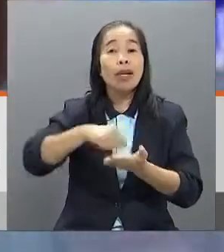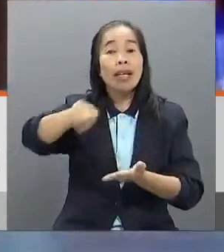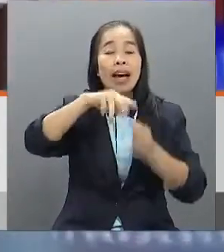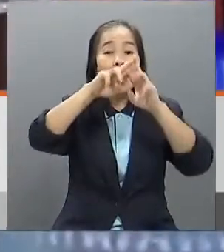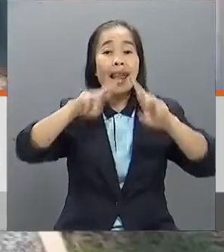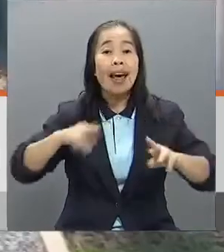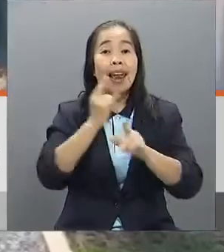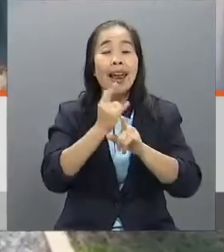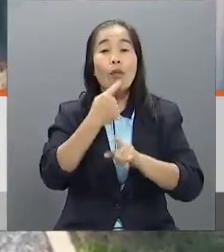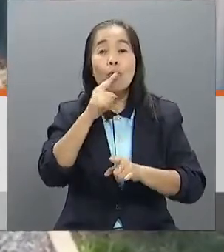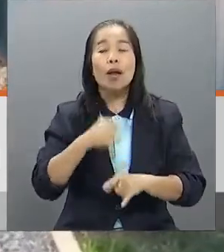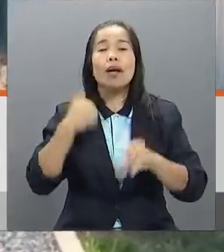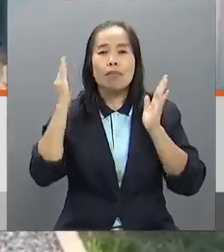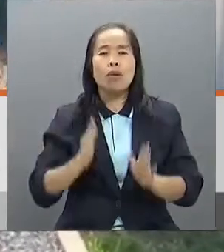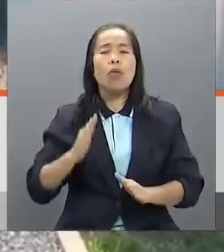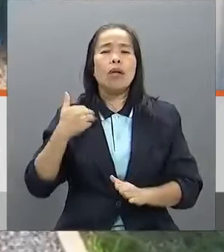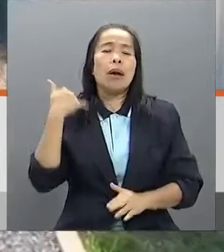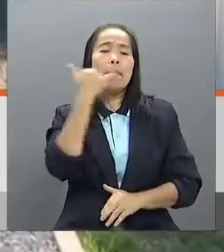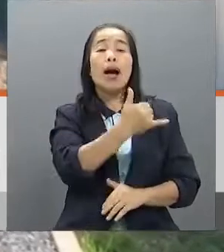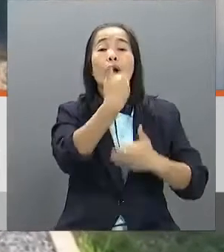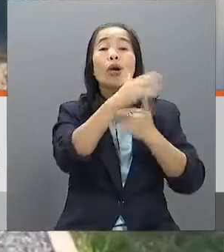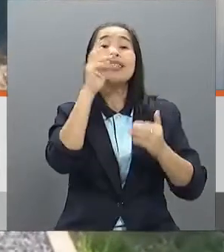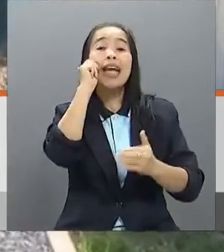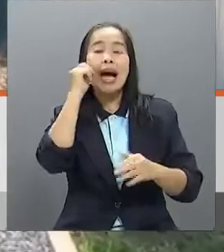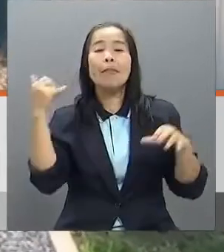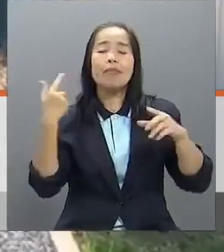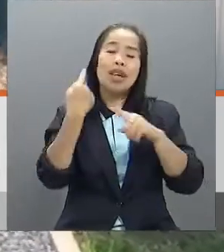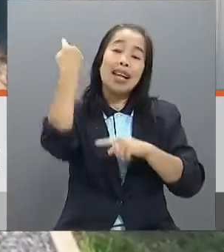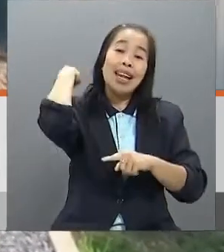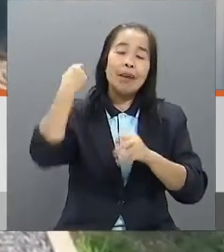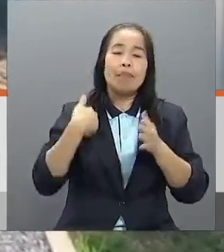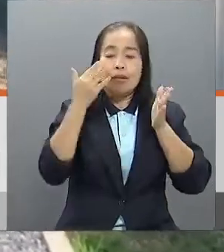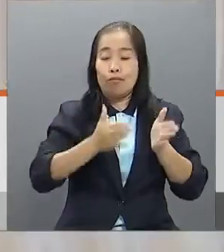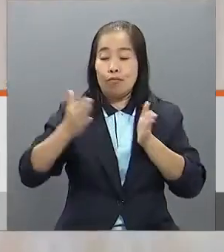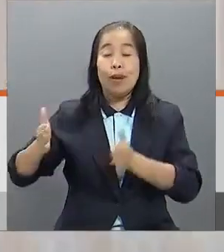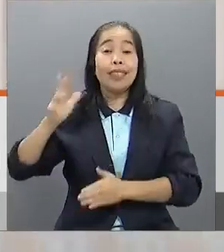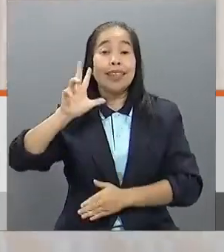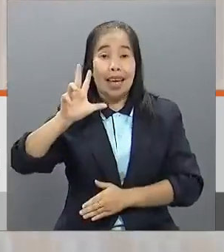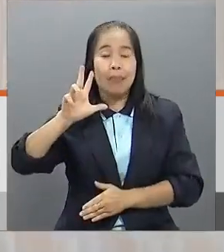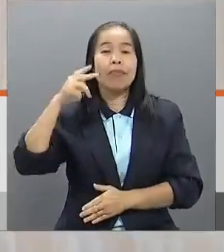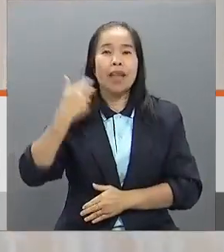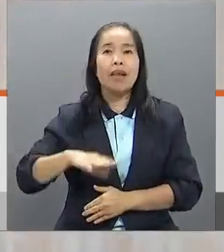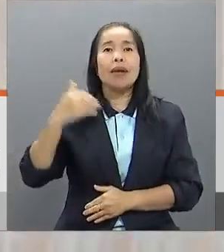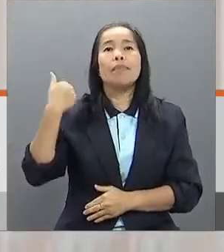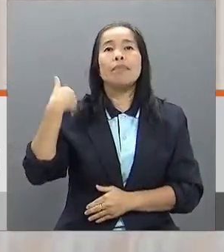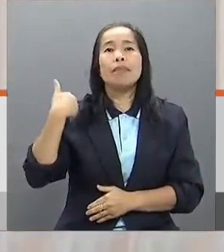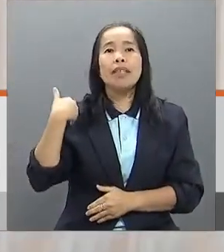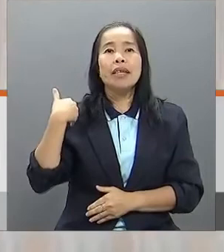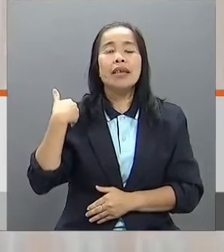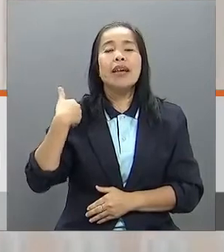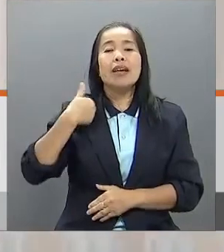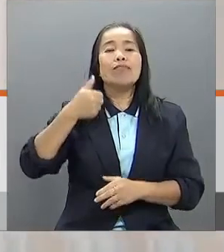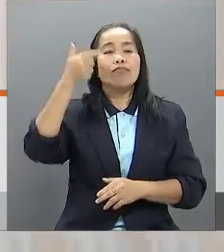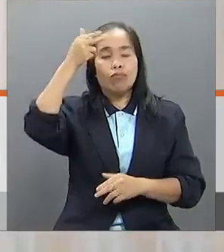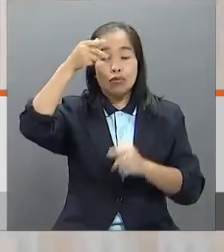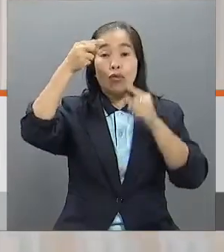ค้าหญิงเดินไปเข้าห้องน้ำที่อยู่หลังร้านเป็น 3ห้องครับและพบหลักdriveกกอยู่ในห้องน้ำจิ้มนะมาเปิดดู